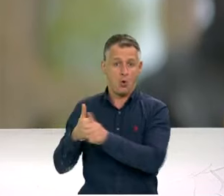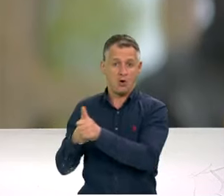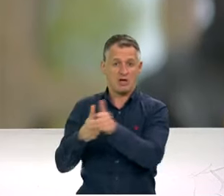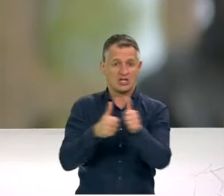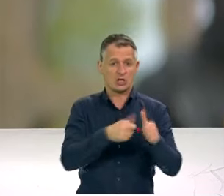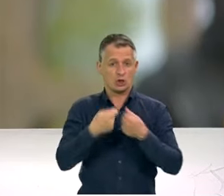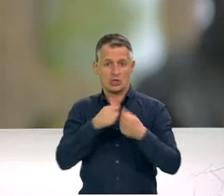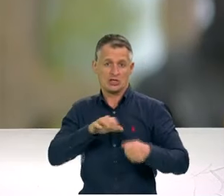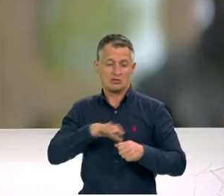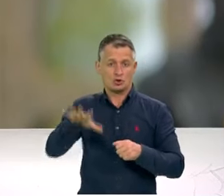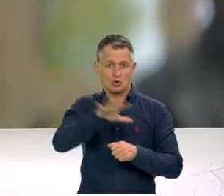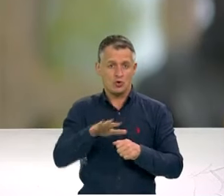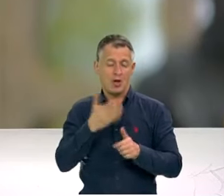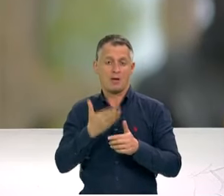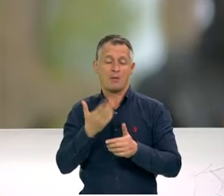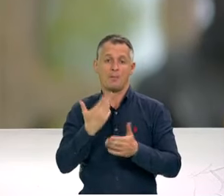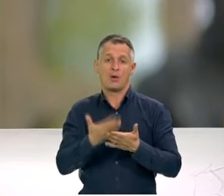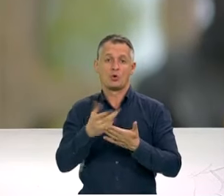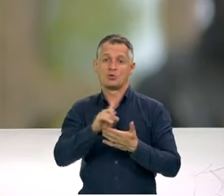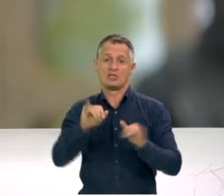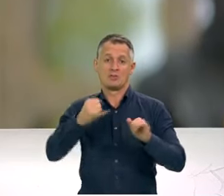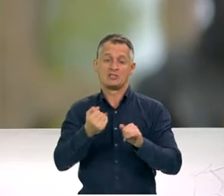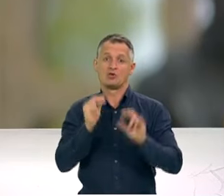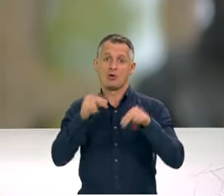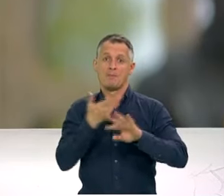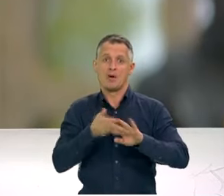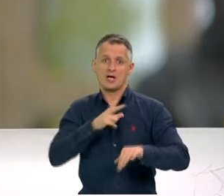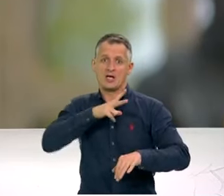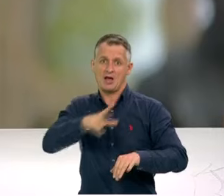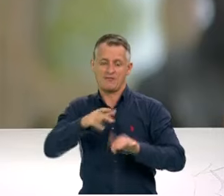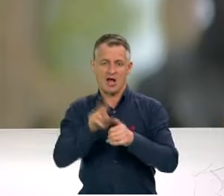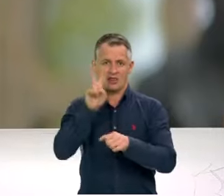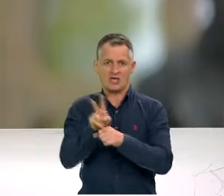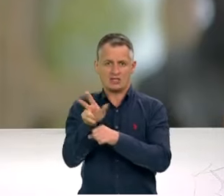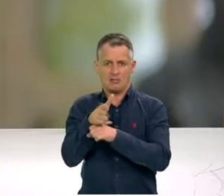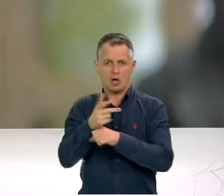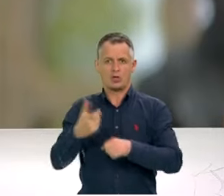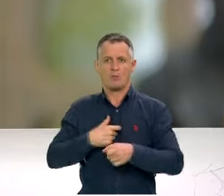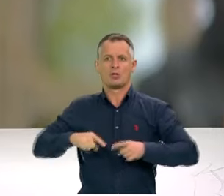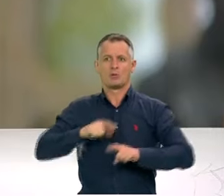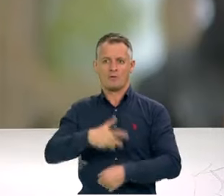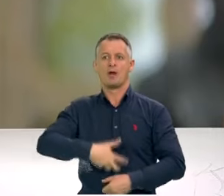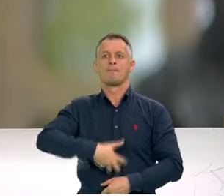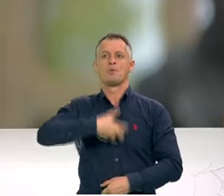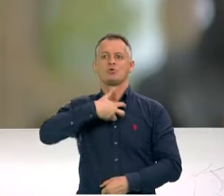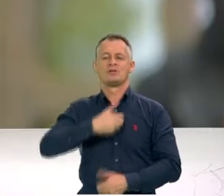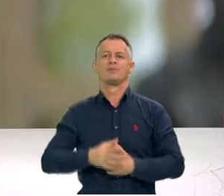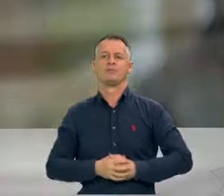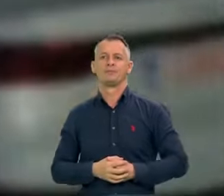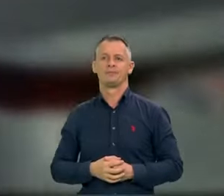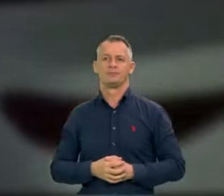pe tot parcursul intervenției Pentru a preveni Degenerarea lucrurilor atenție urmează imagini și detalii care vă pot afecta